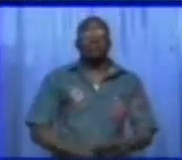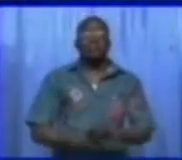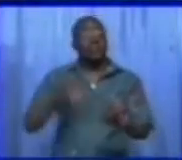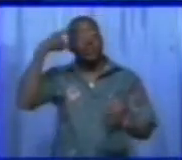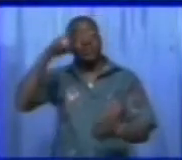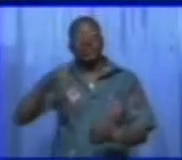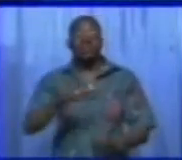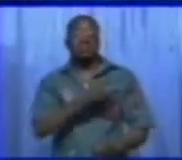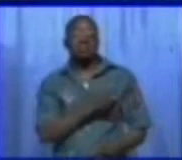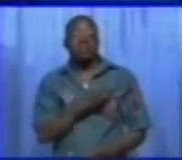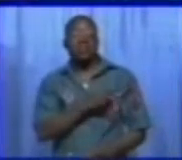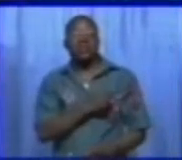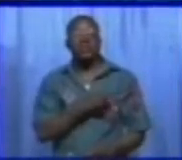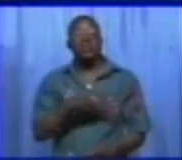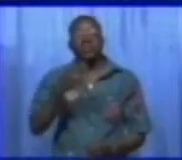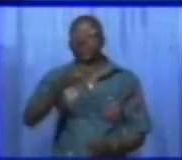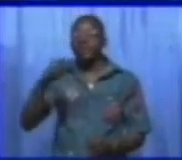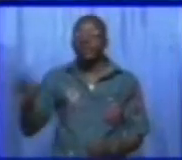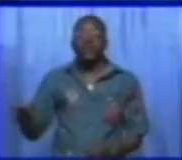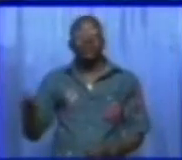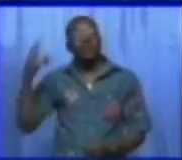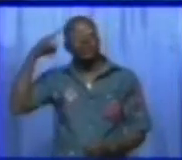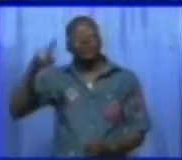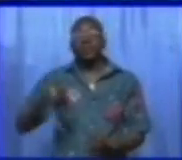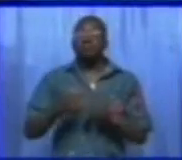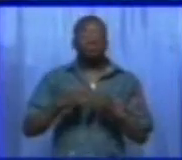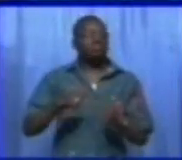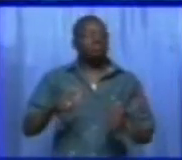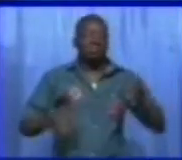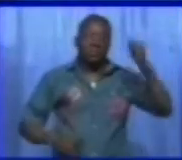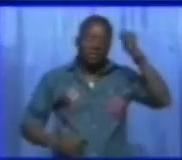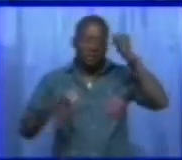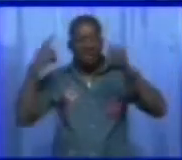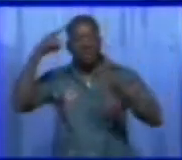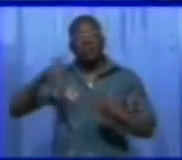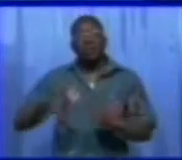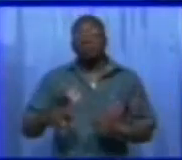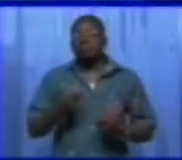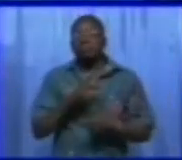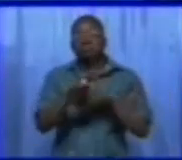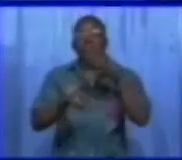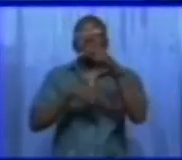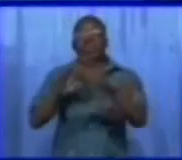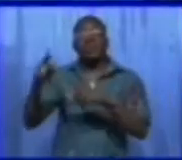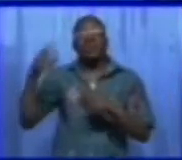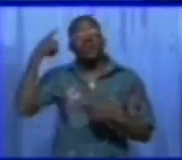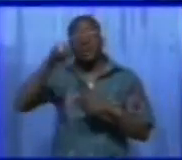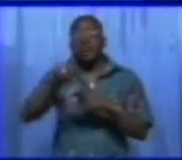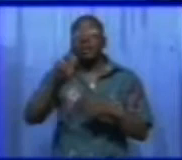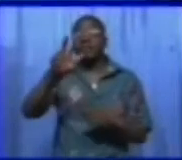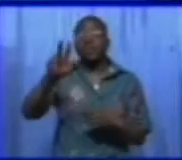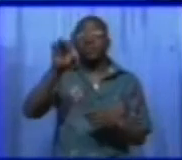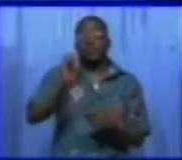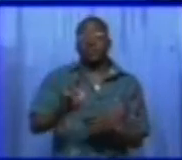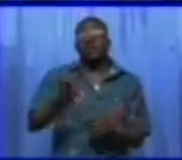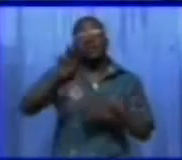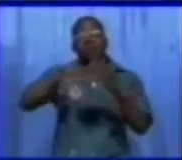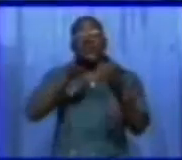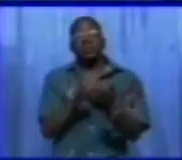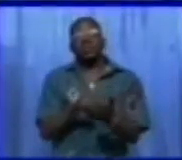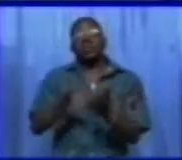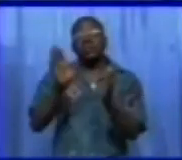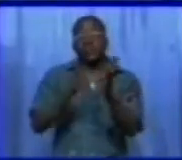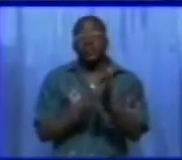Au Burkina, l'asthme constitue un problème de santé publique avec une prévalence de 7,3% en milieu scolaire. Et